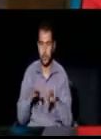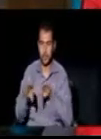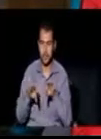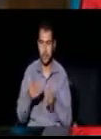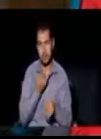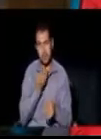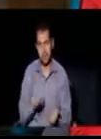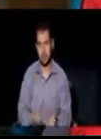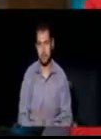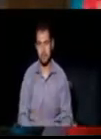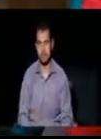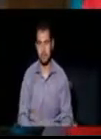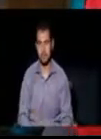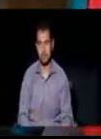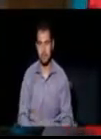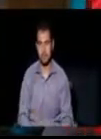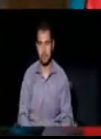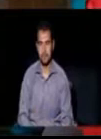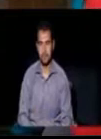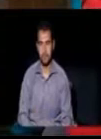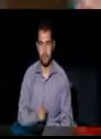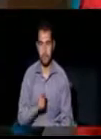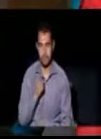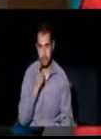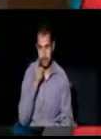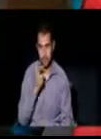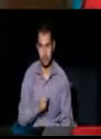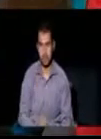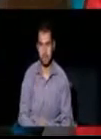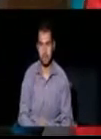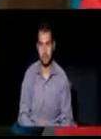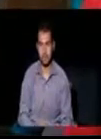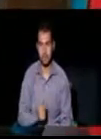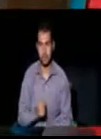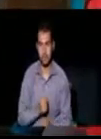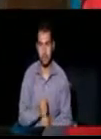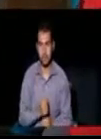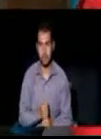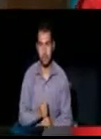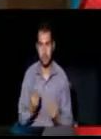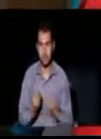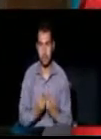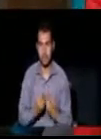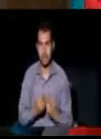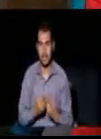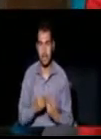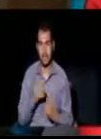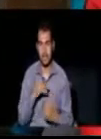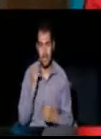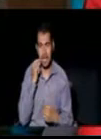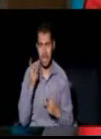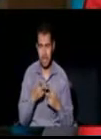الهندسة. في منهم فنانين معروفين بيشتغلوا في كل المجالات، في